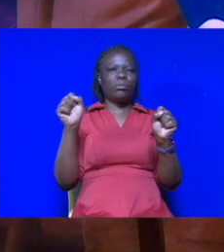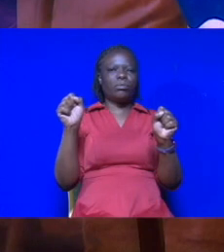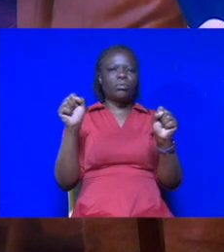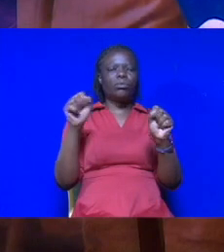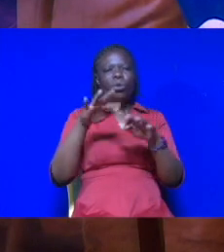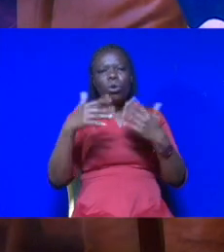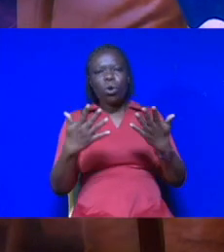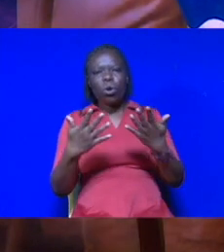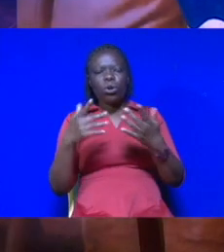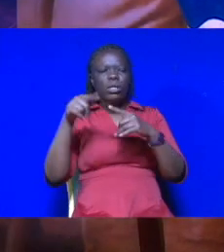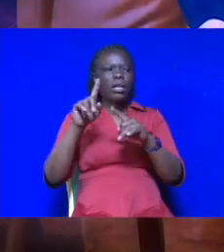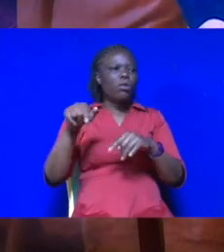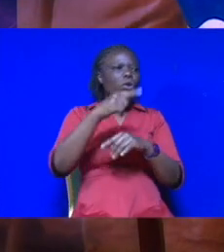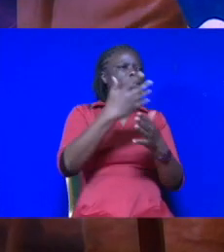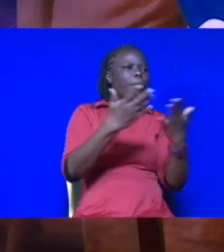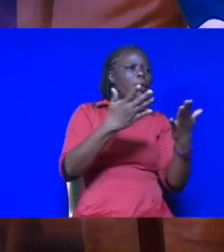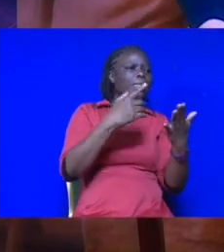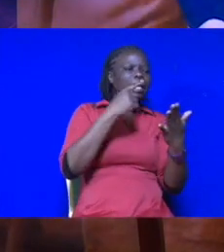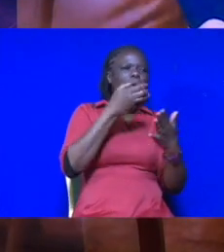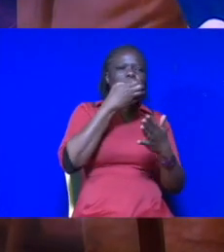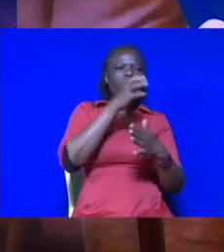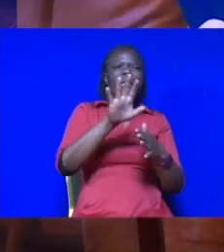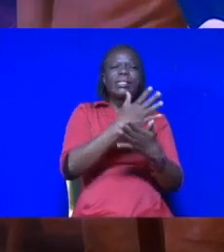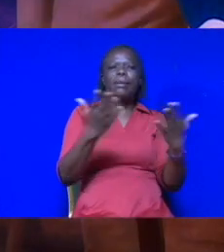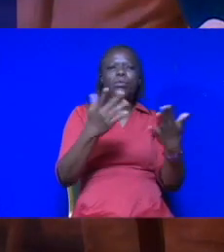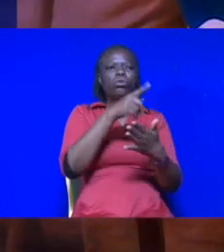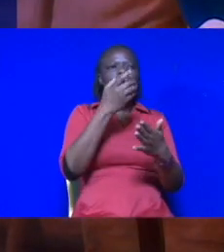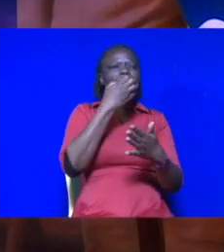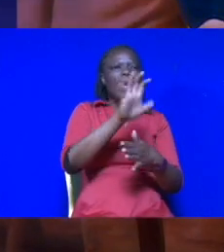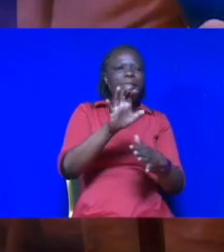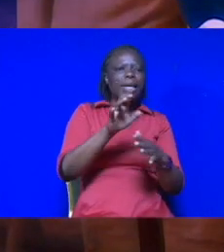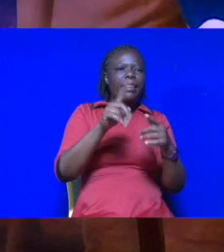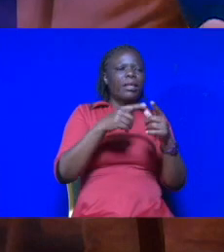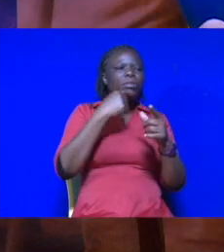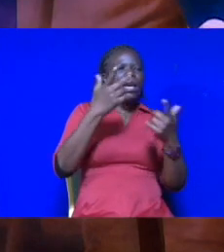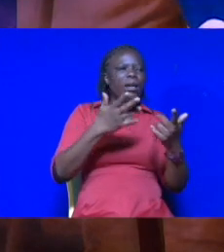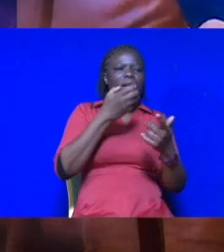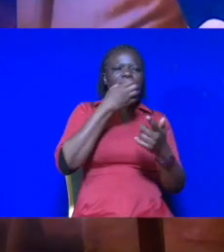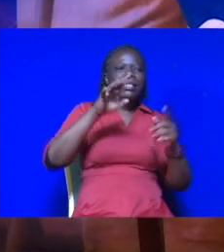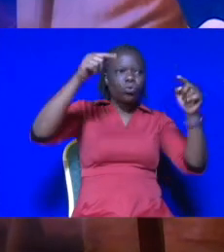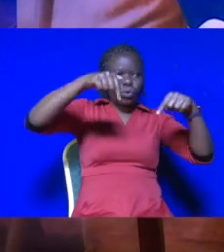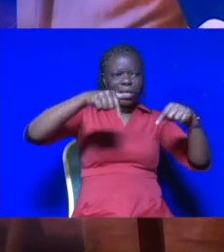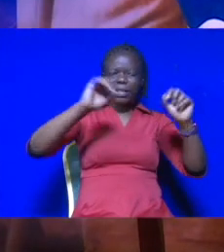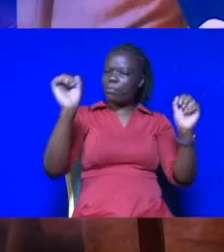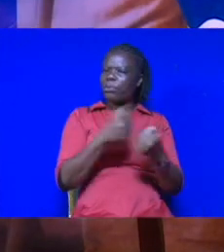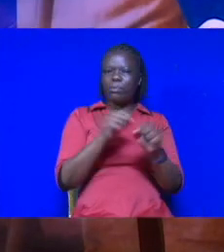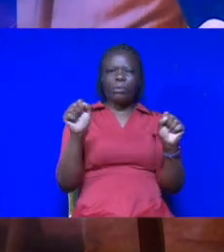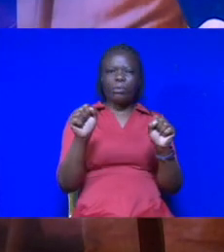Wala ukatoka tu kasema niende kulaani mtu fulani nimwambie umelaaniwa, halafu useme atalaaniwa leo hii. La.